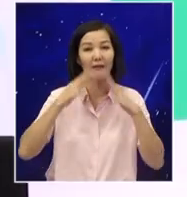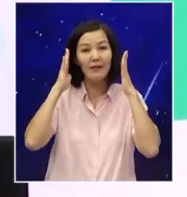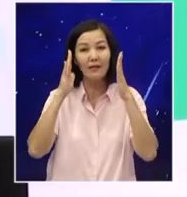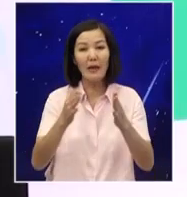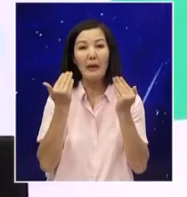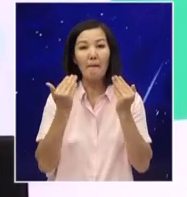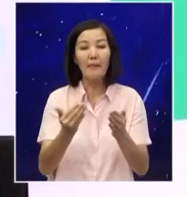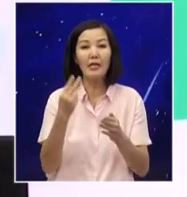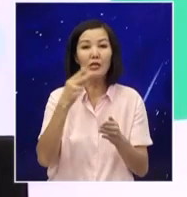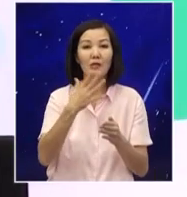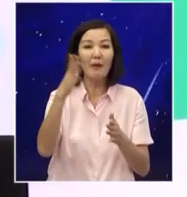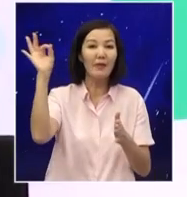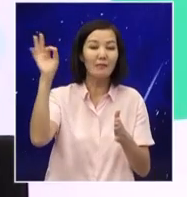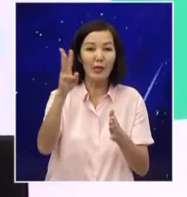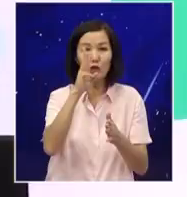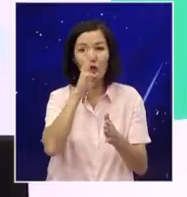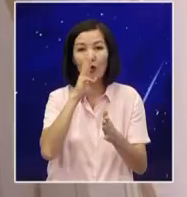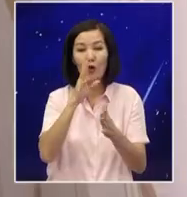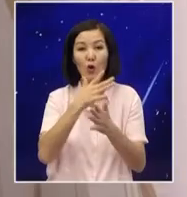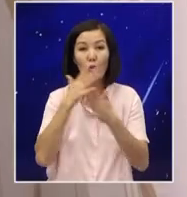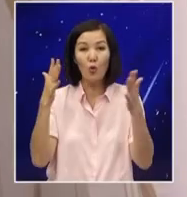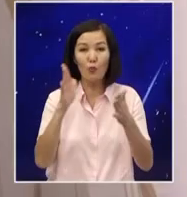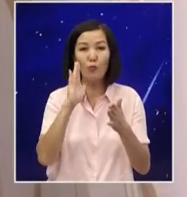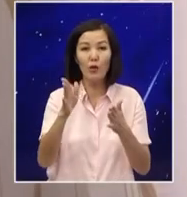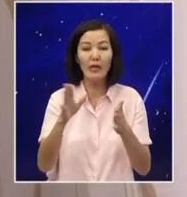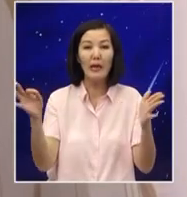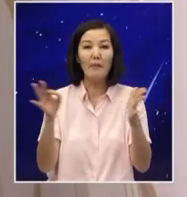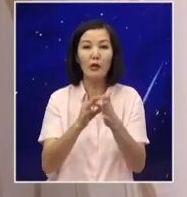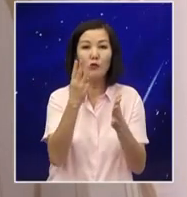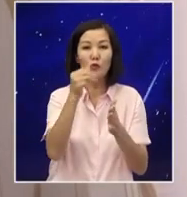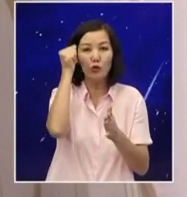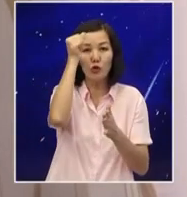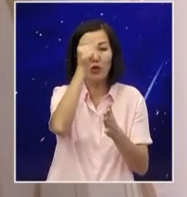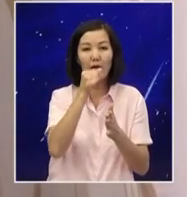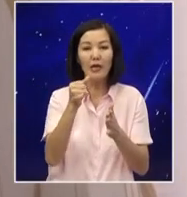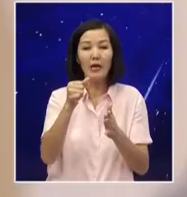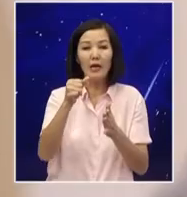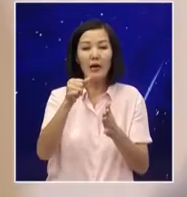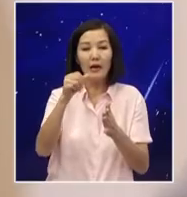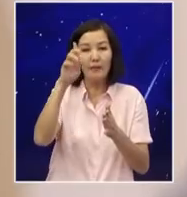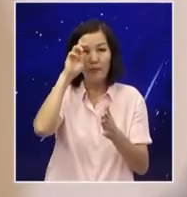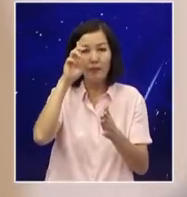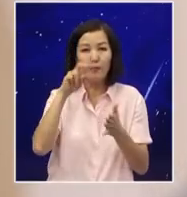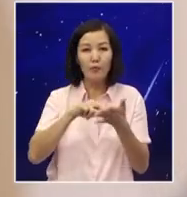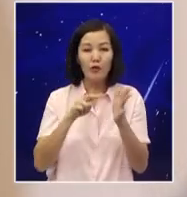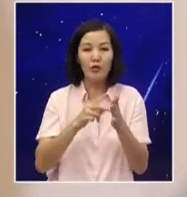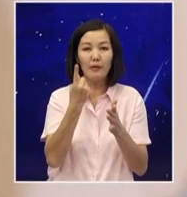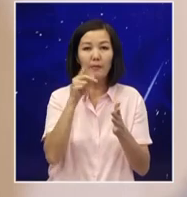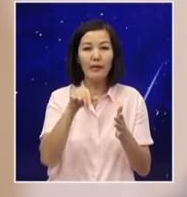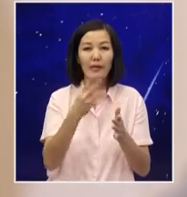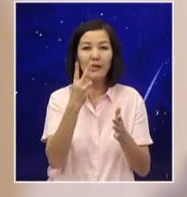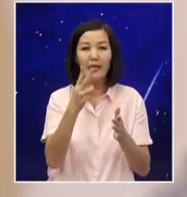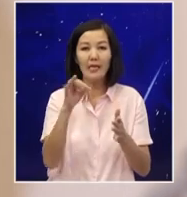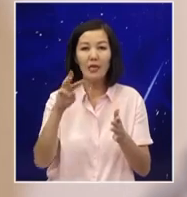ұстаздар жалақысы 25%-ға еселенеді. Дәл осы мақсатта алдағы 3 жылға ел бюджетінен 1,2 триллион теңге